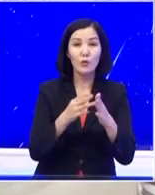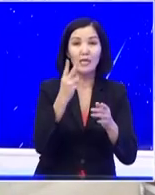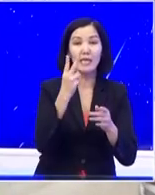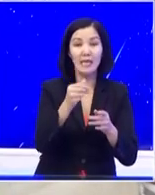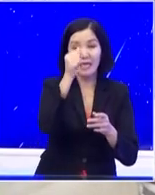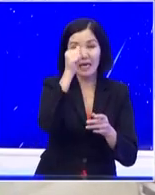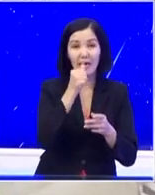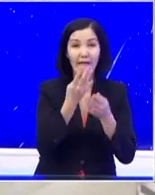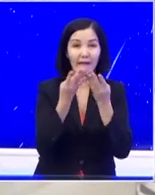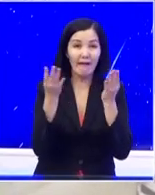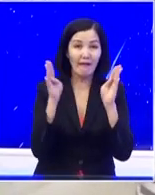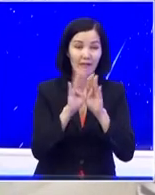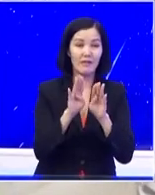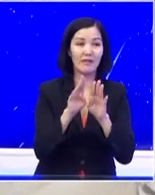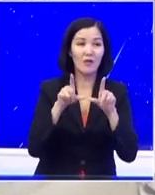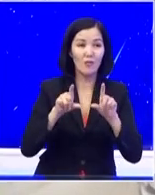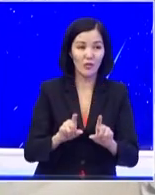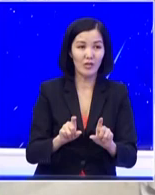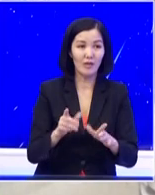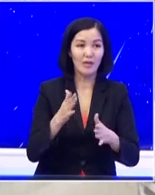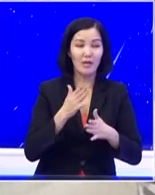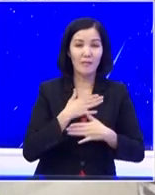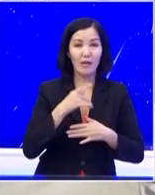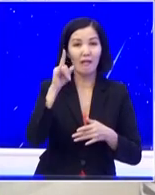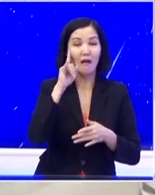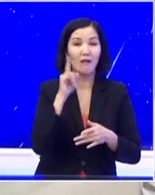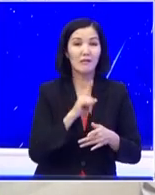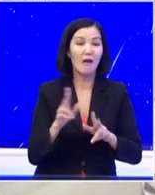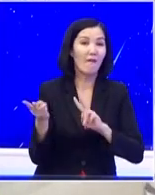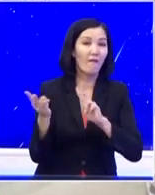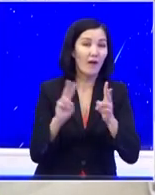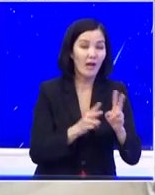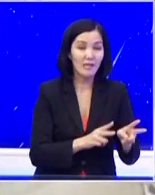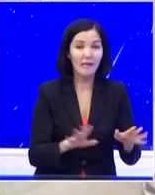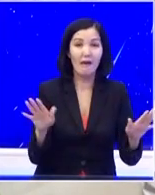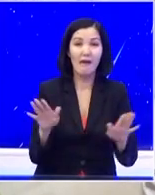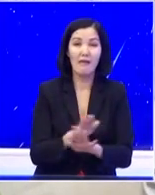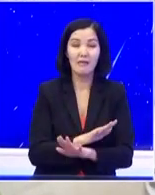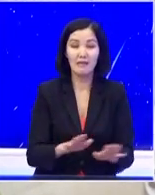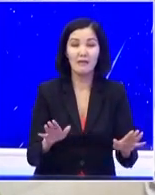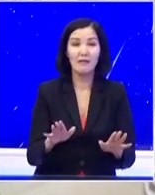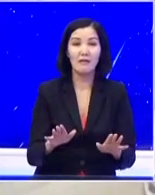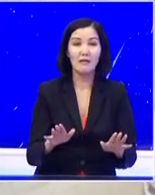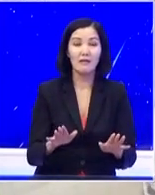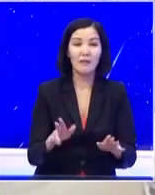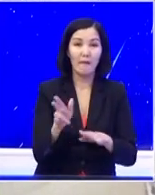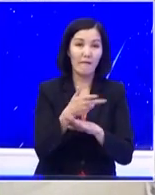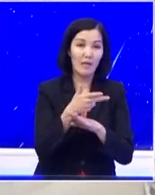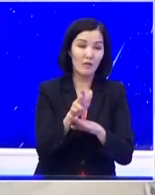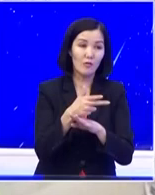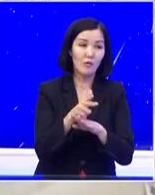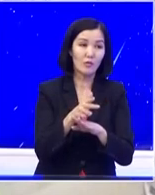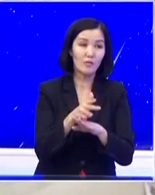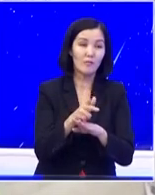карантиндан мен қазақ вальсын әнін айтып, видеоға түсіріп,